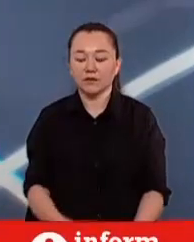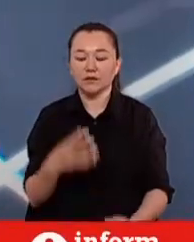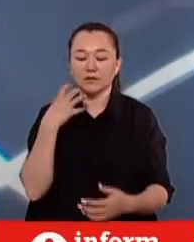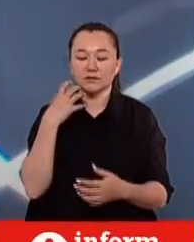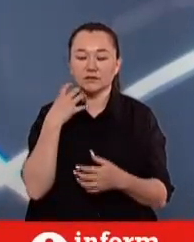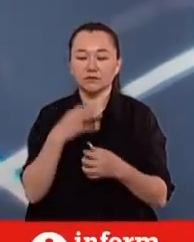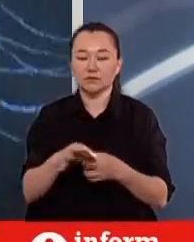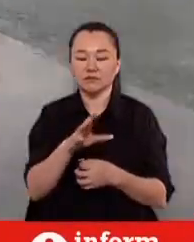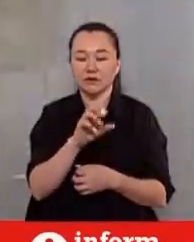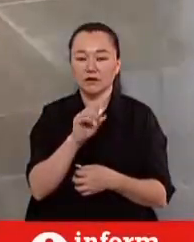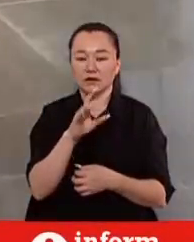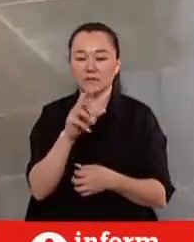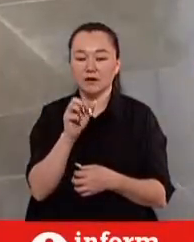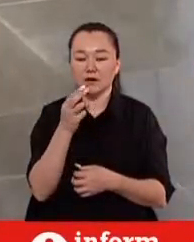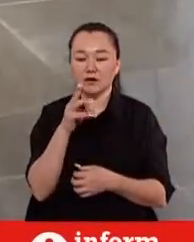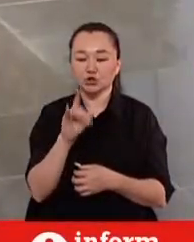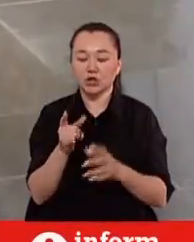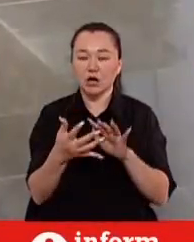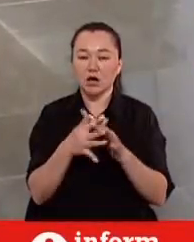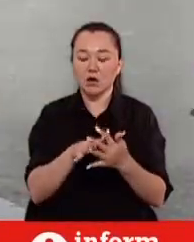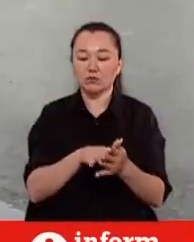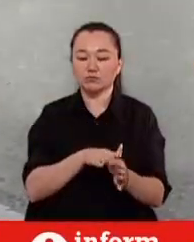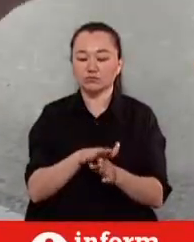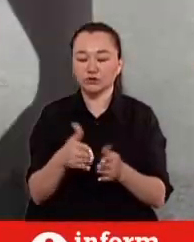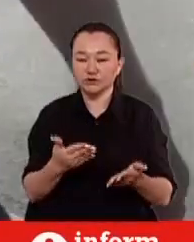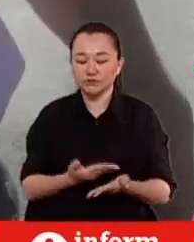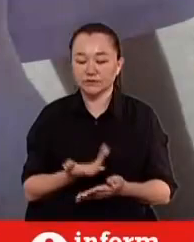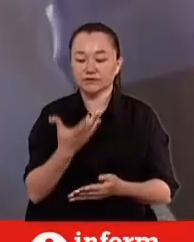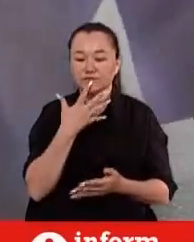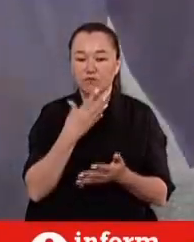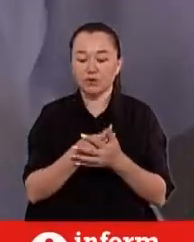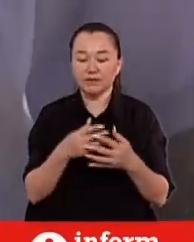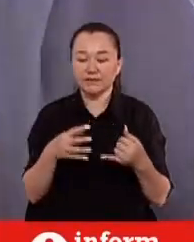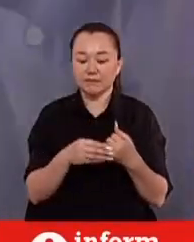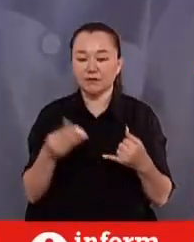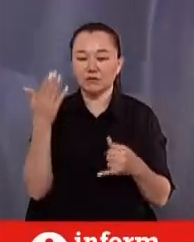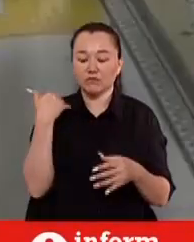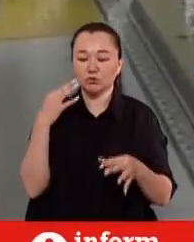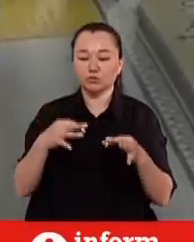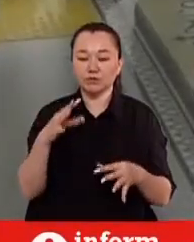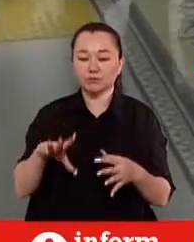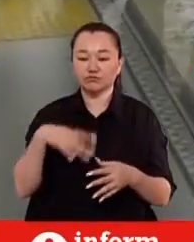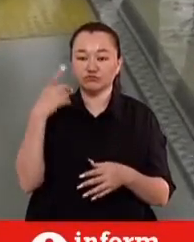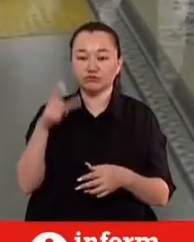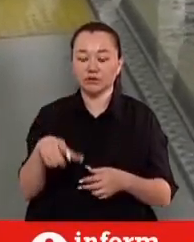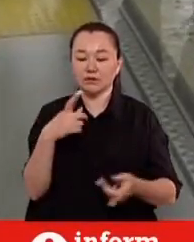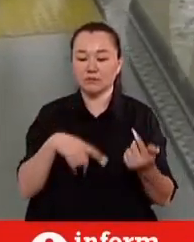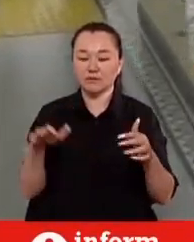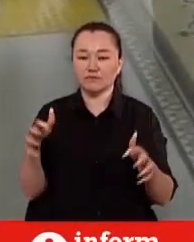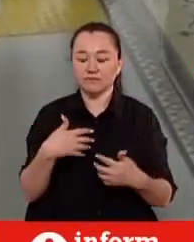Қызылорда облысы Қармақшы ауданында бүтін бір ауыл тұрғындары өздеріне тиесілі жерді бұрын судья болған азаматтан қайтара алмай